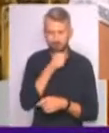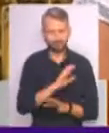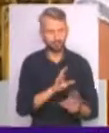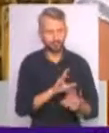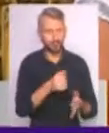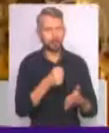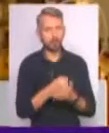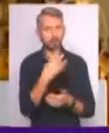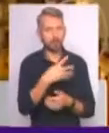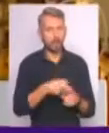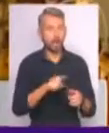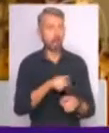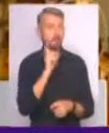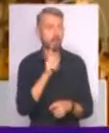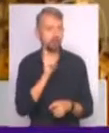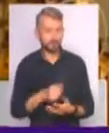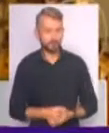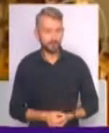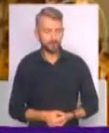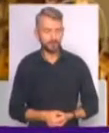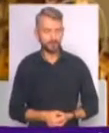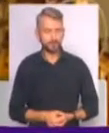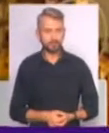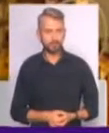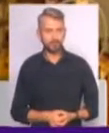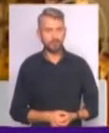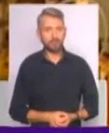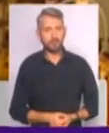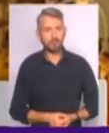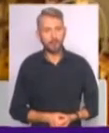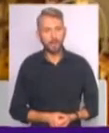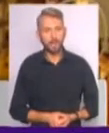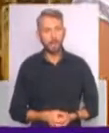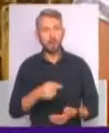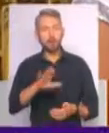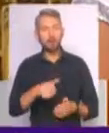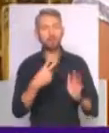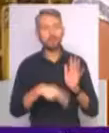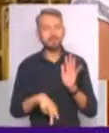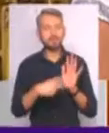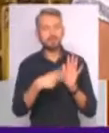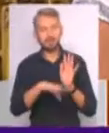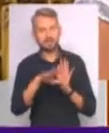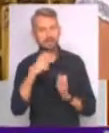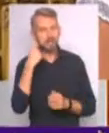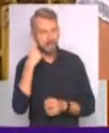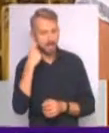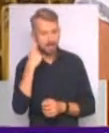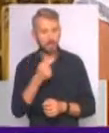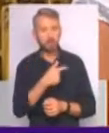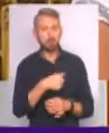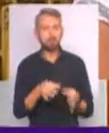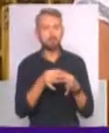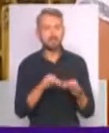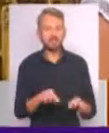До 40 – это вообще молодежь. Ну да. Вот, то есть после 70-75 даже лет мы